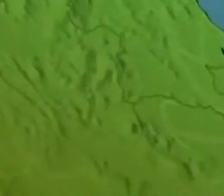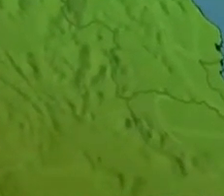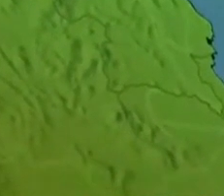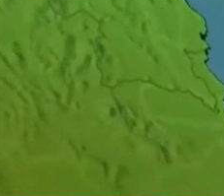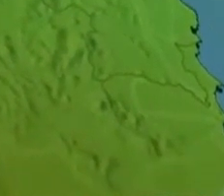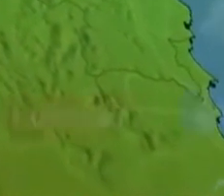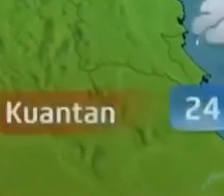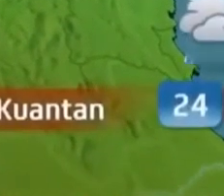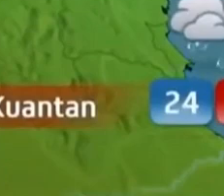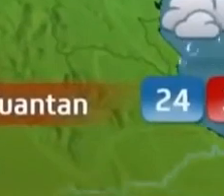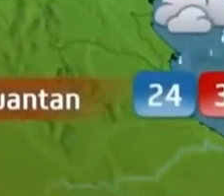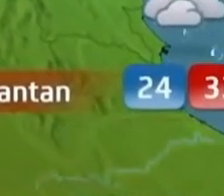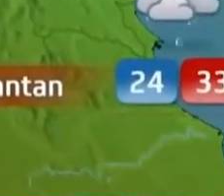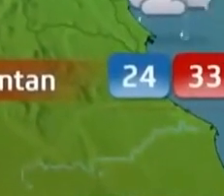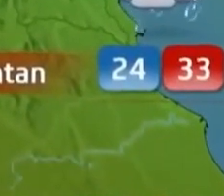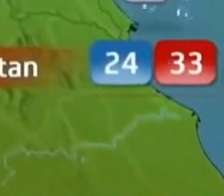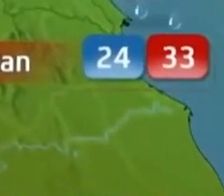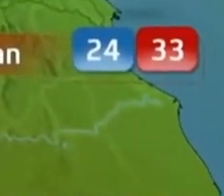engkau